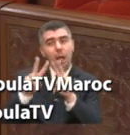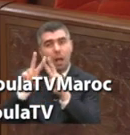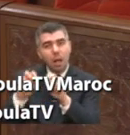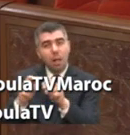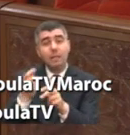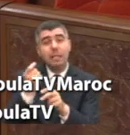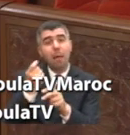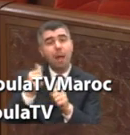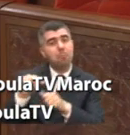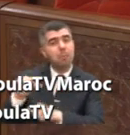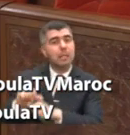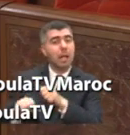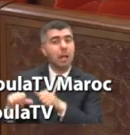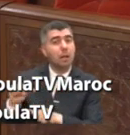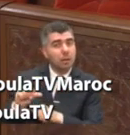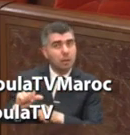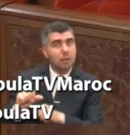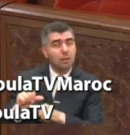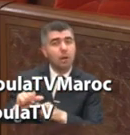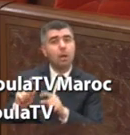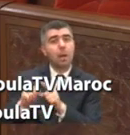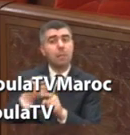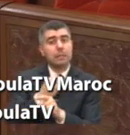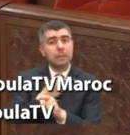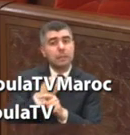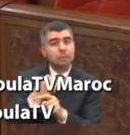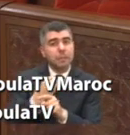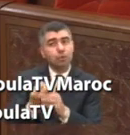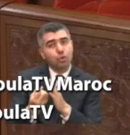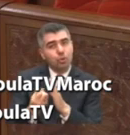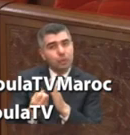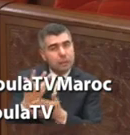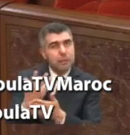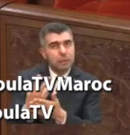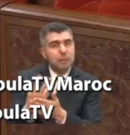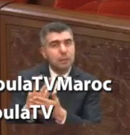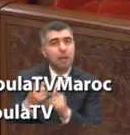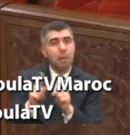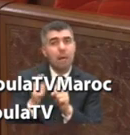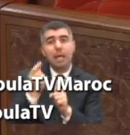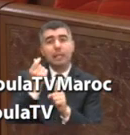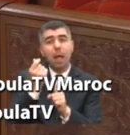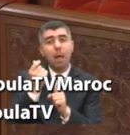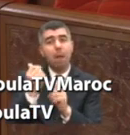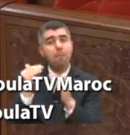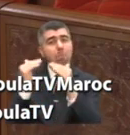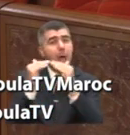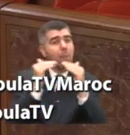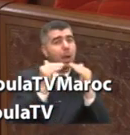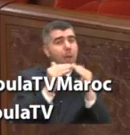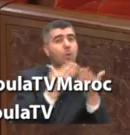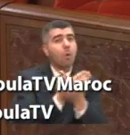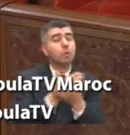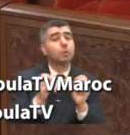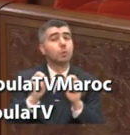بتسعيره جديده، بكذلك بروتوكولات علاجيه جديده، بعتبات وضع عتبات لمجموعه ديال الاعمال الطبيه والجراحيه.